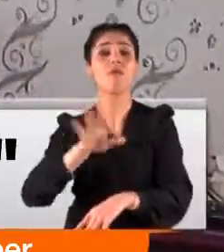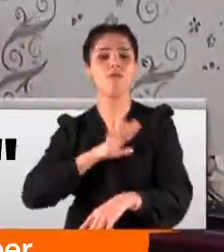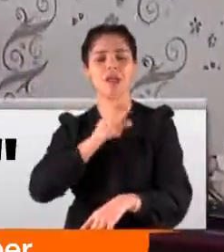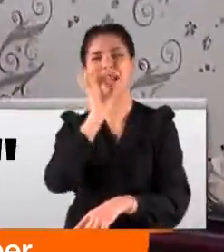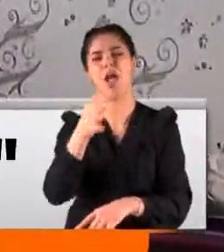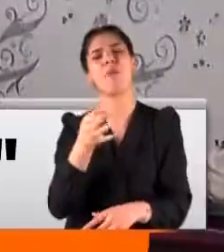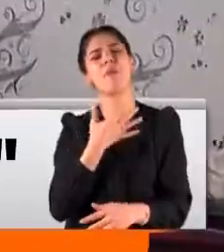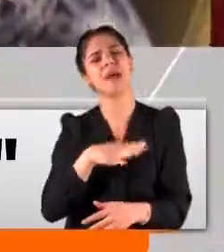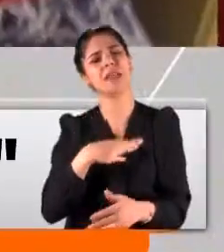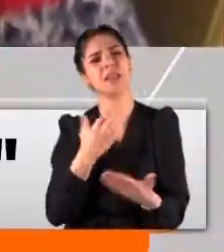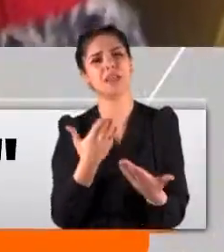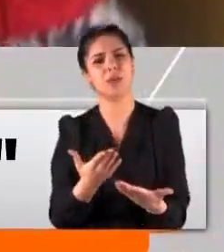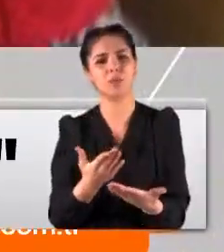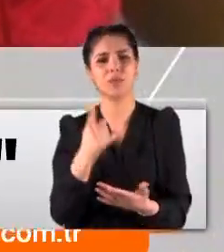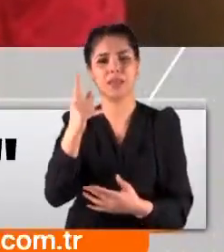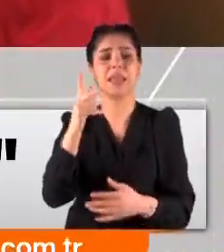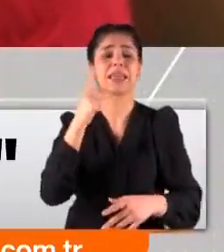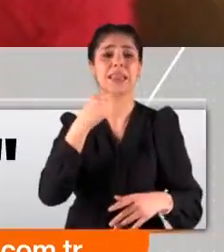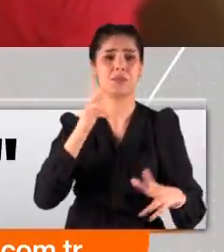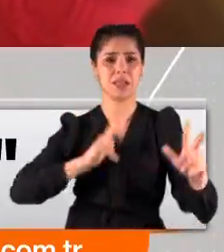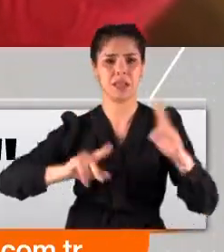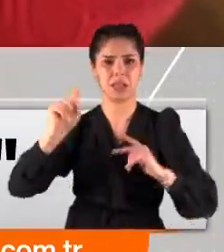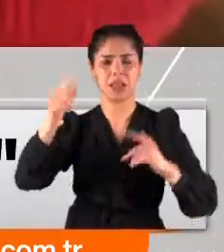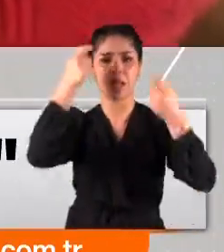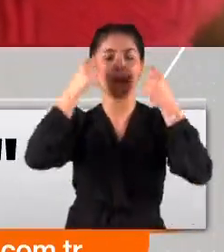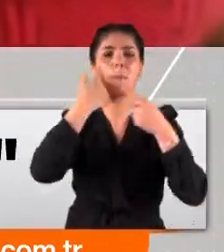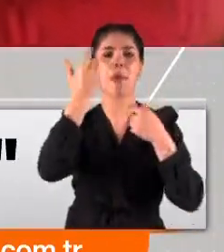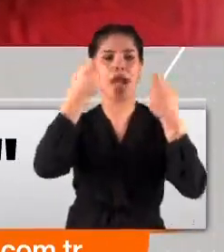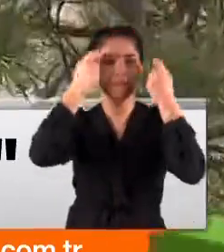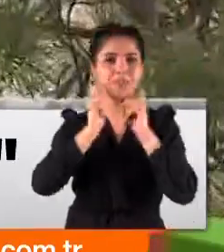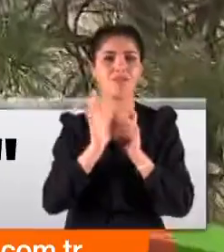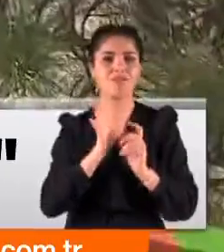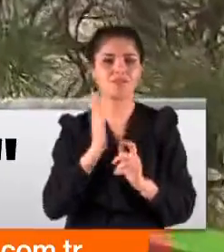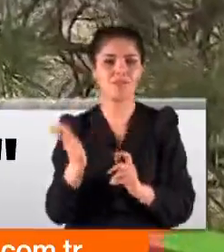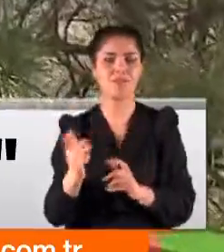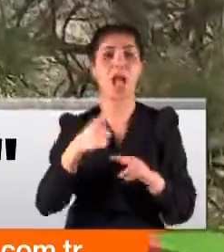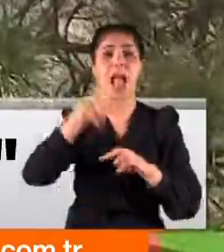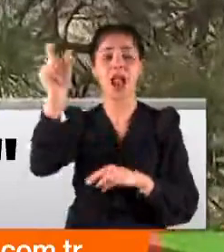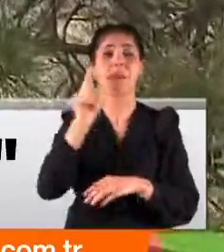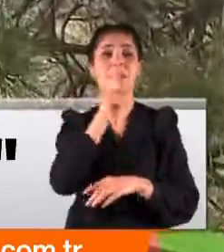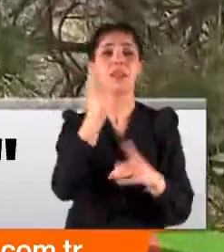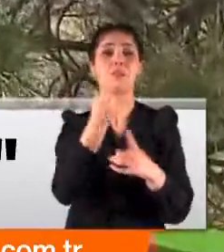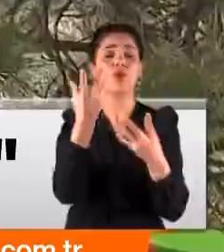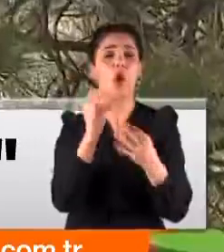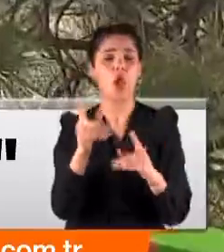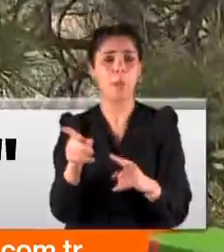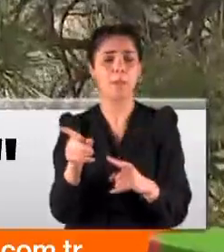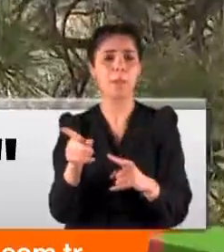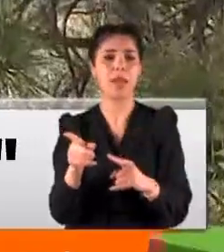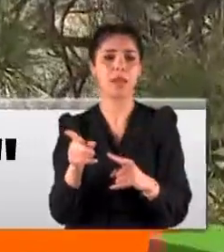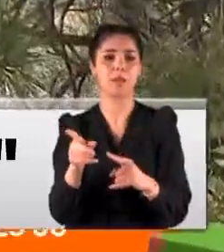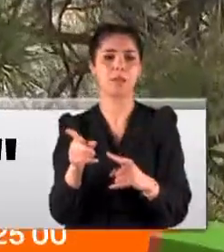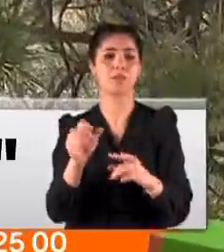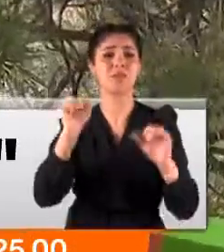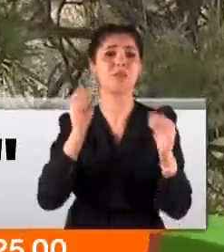ihbarda bulunmasını istiyor. Bir kırmızı kazak, kafasında bir dilber. Elmas teyze başına bir şey gelmiş olabilir.